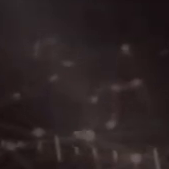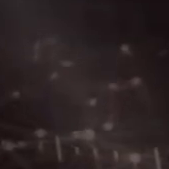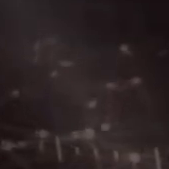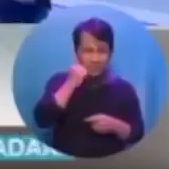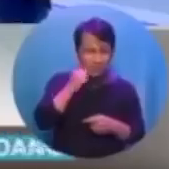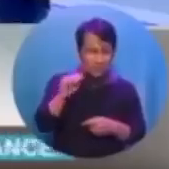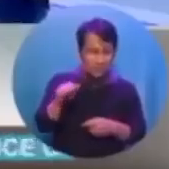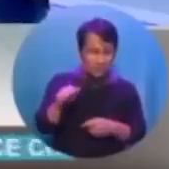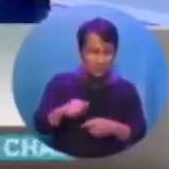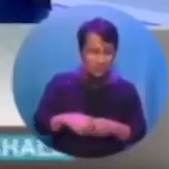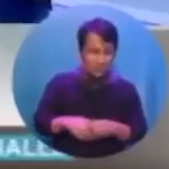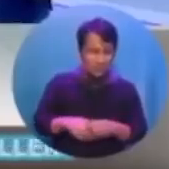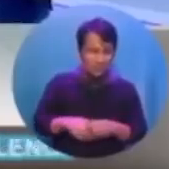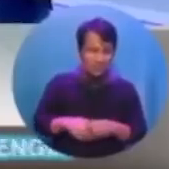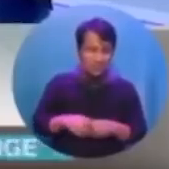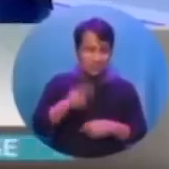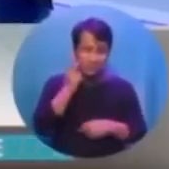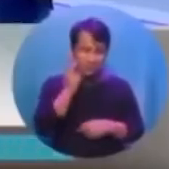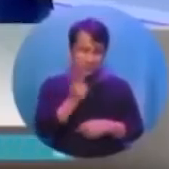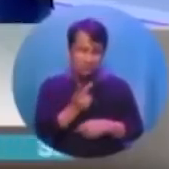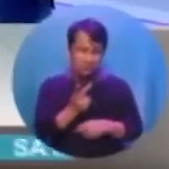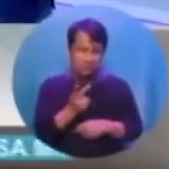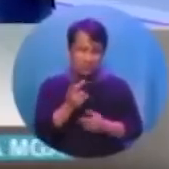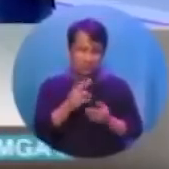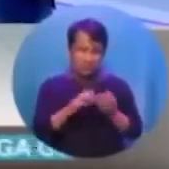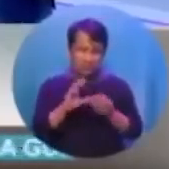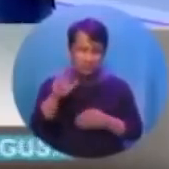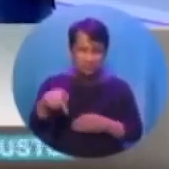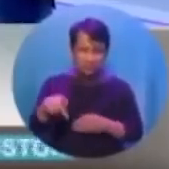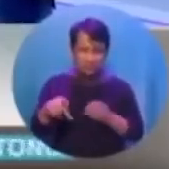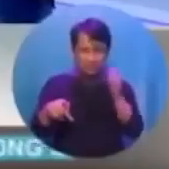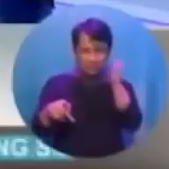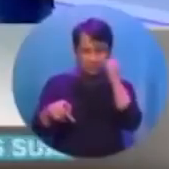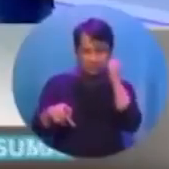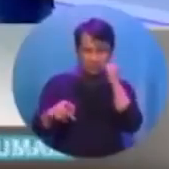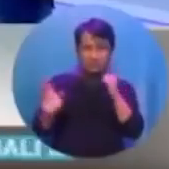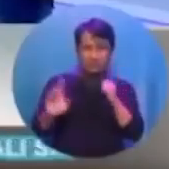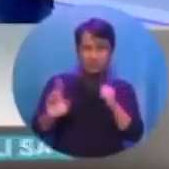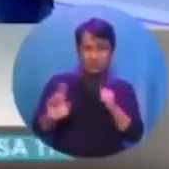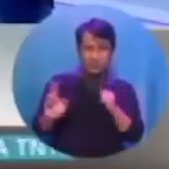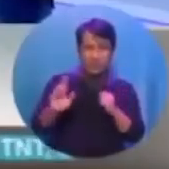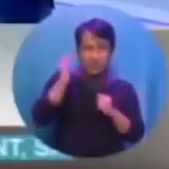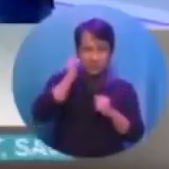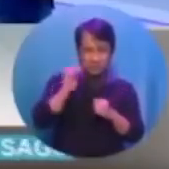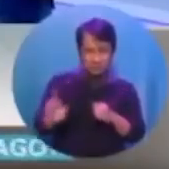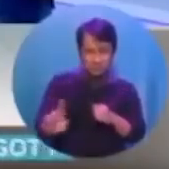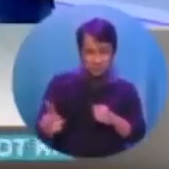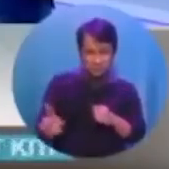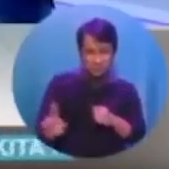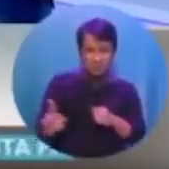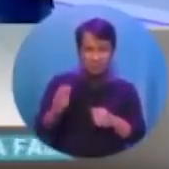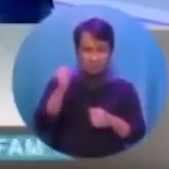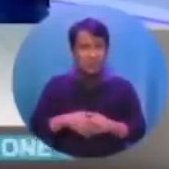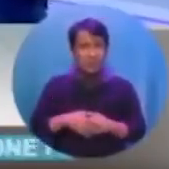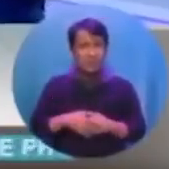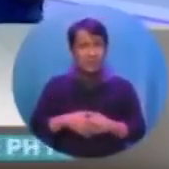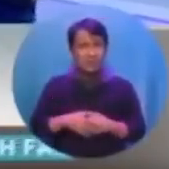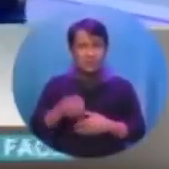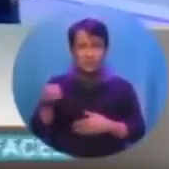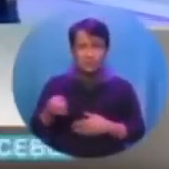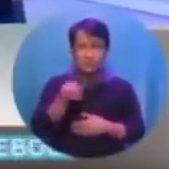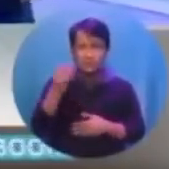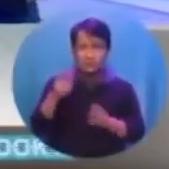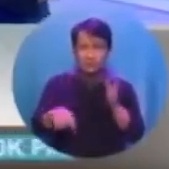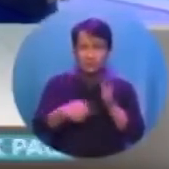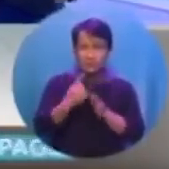po. Yun lang po yung napansin ko, yung cellphone niya lang po. Palaging may tumatawag. Ilang